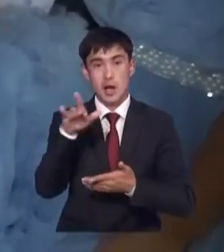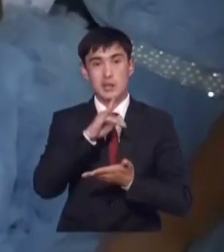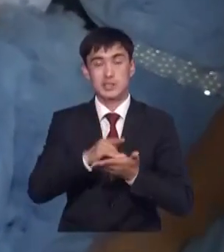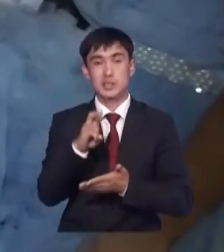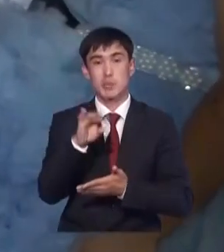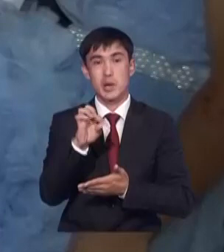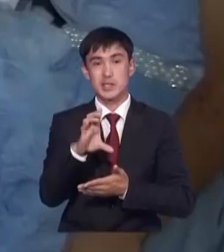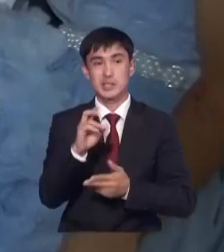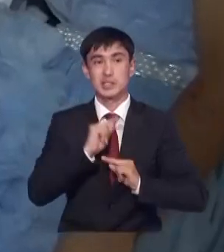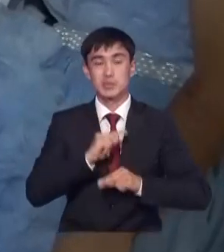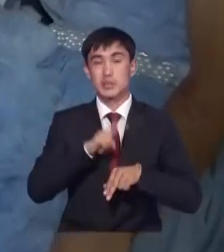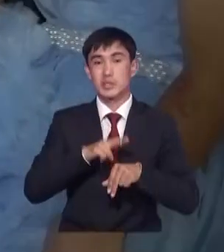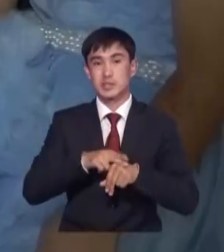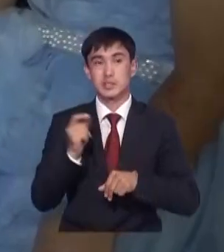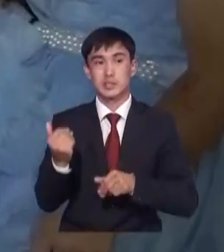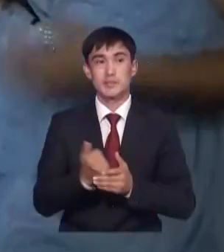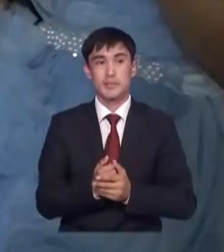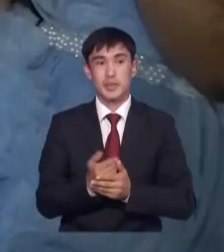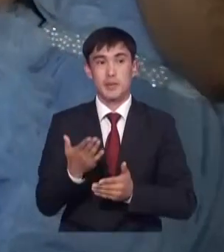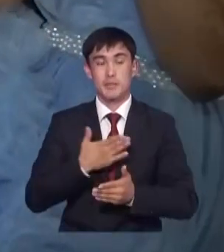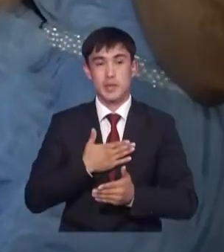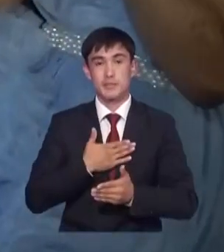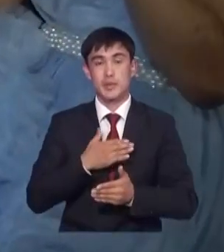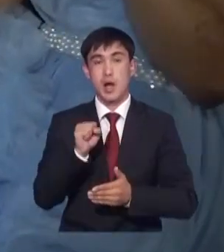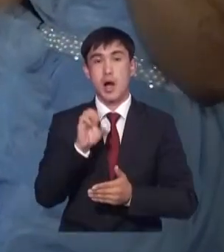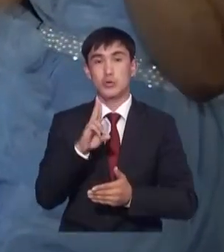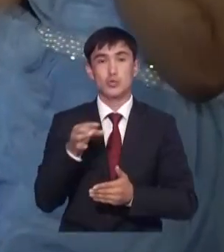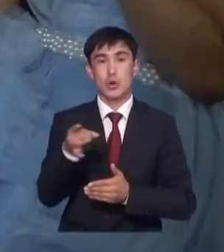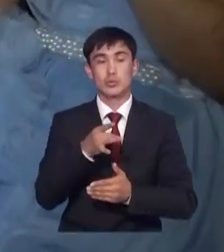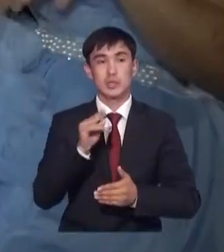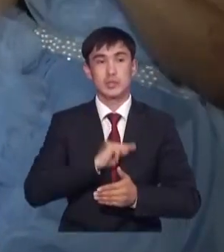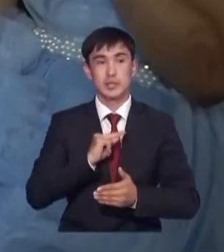ДПС қызметкері, полиция қызметкері. Мен өзім